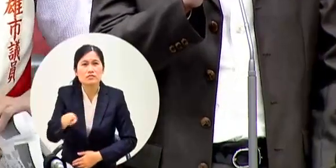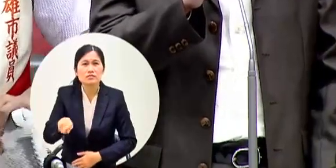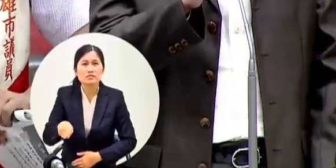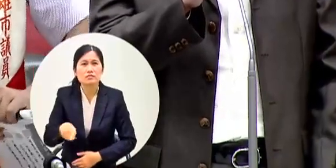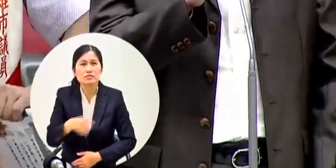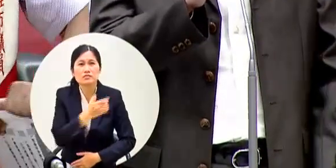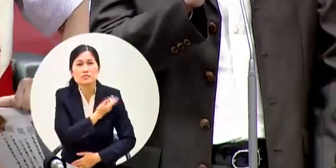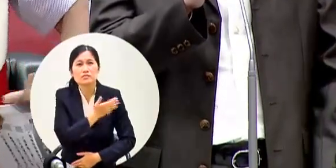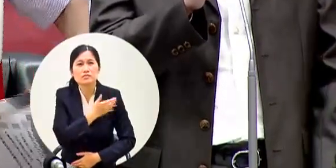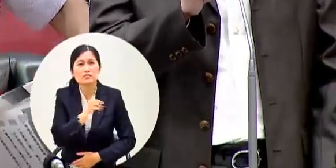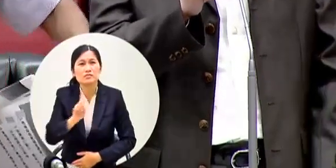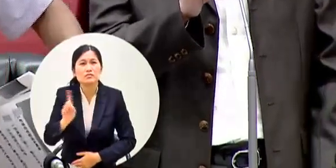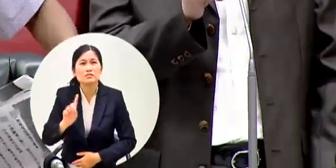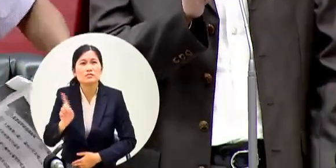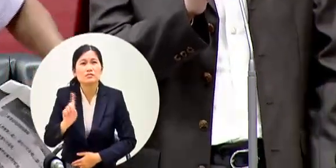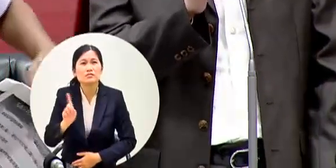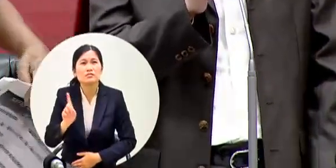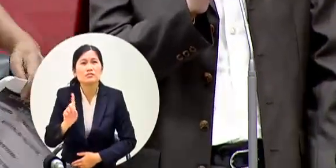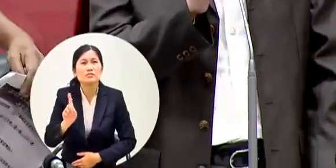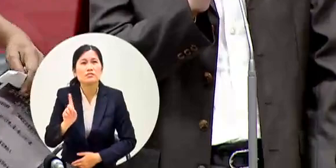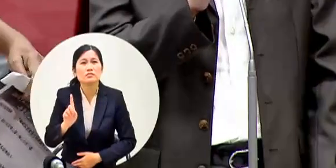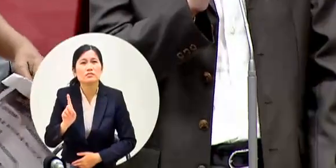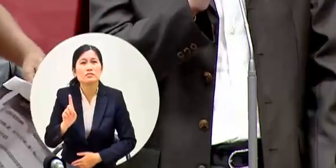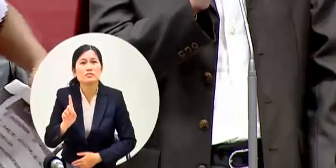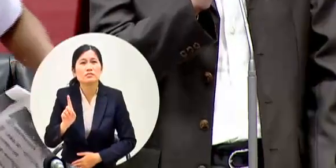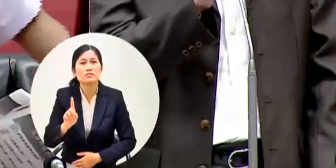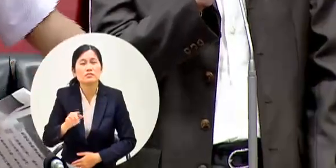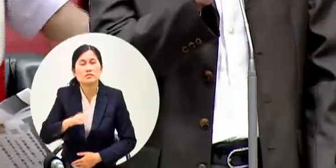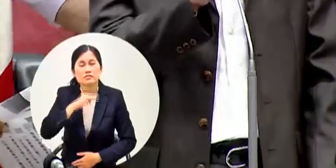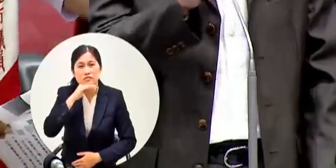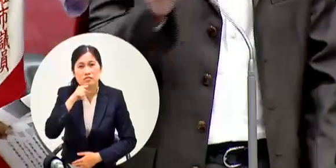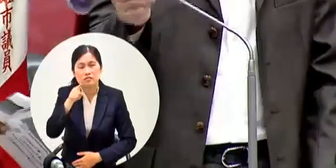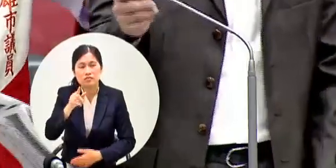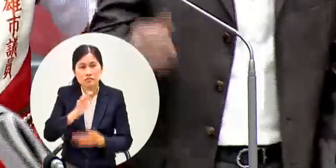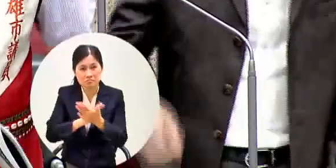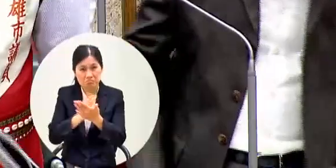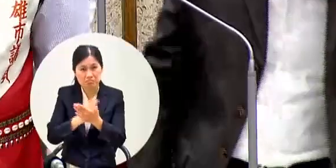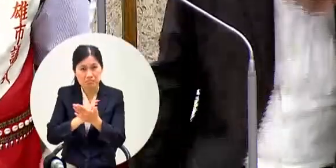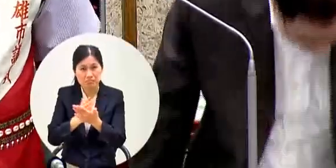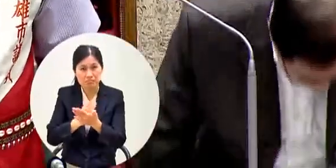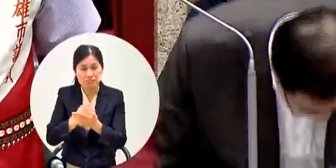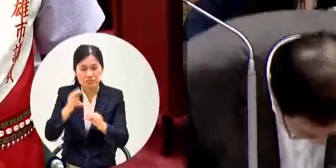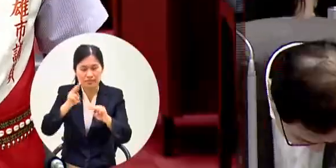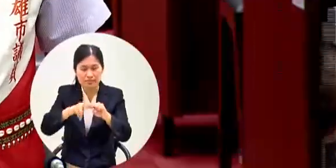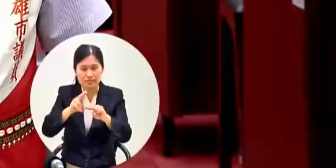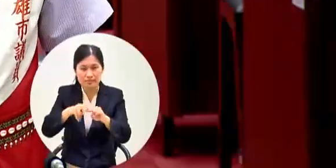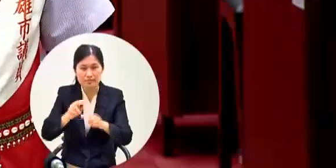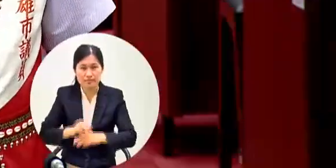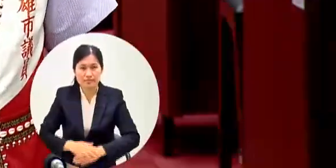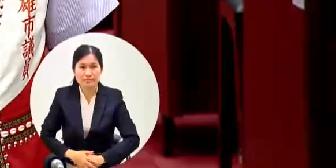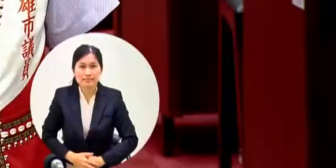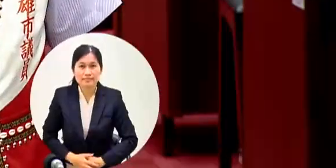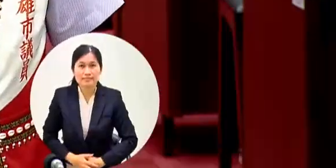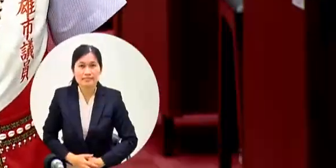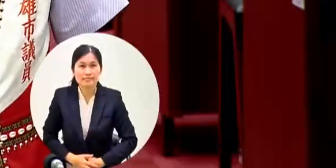进行。那我想我们也希望能够是赶快把这些问题能够去解决。好，那这些